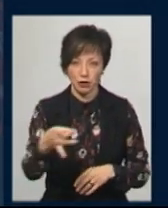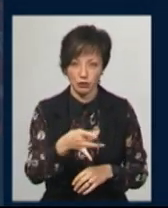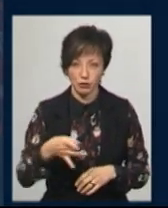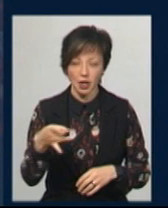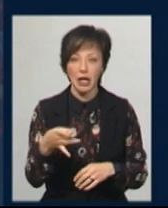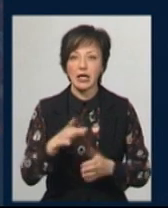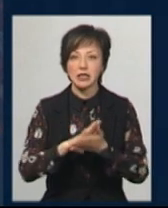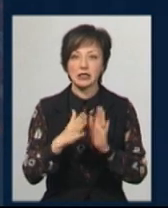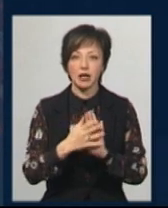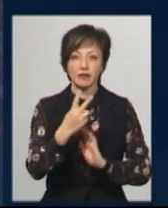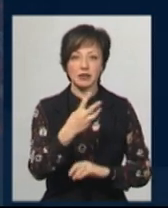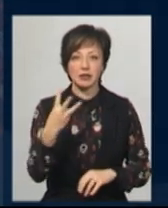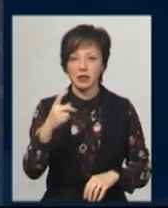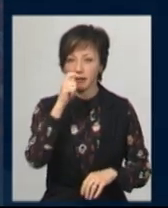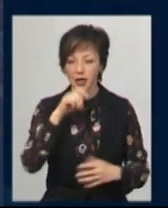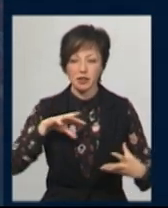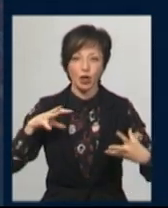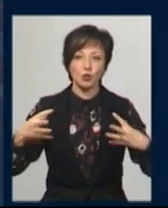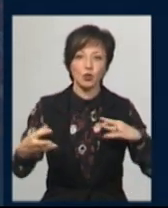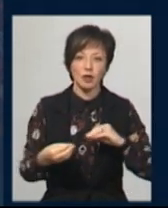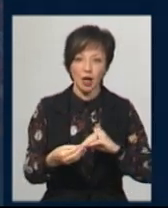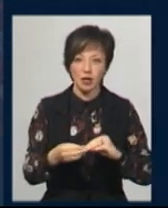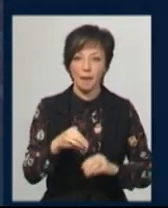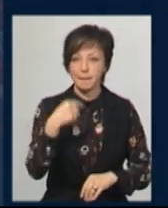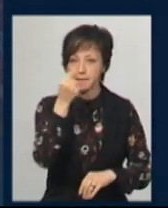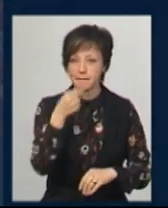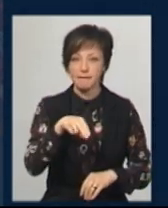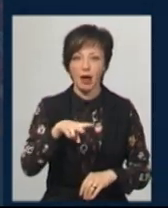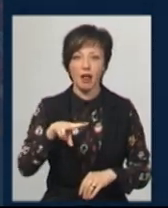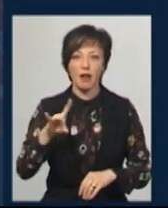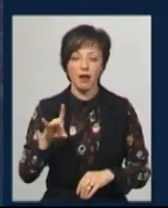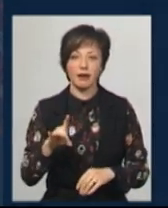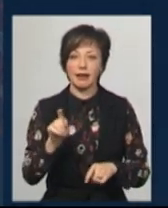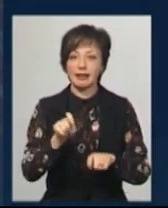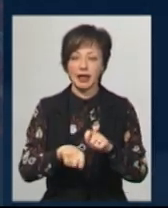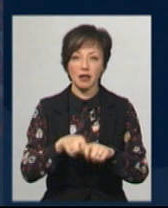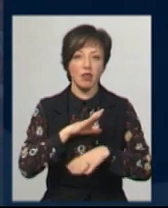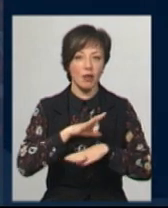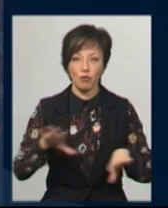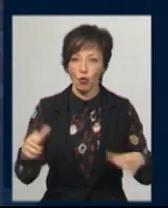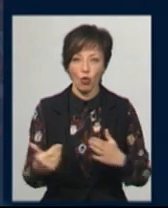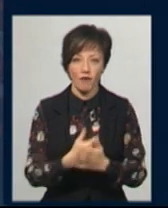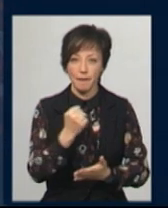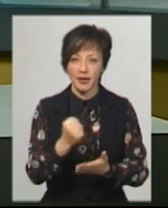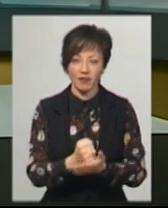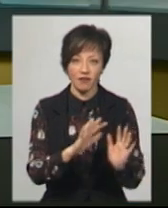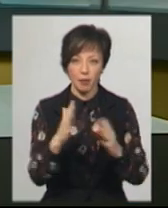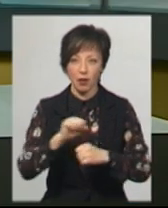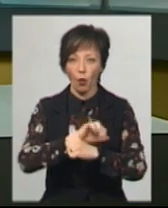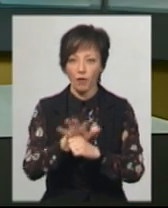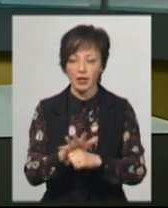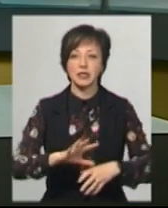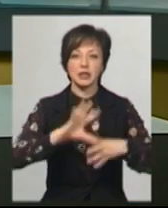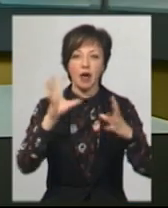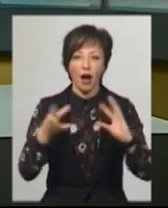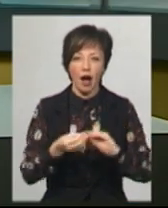Станом на 23 квітня за результатами проведених ПЛР-тестів тут не було підтверджених нових випадків COVID-19. Загальна